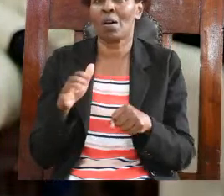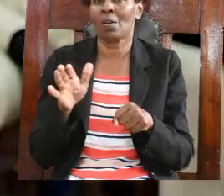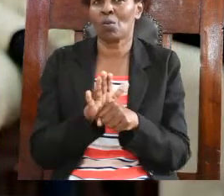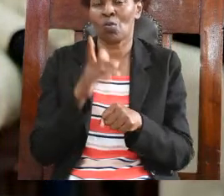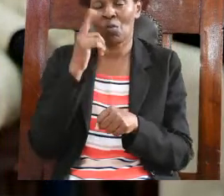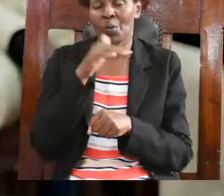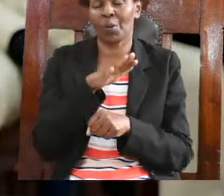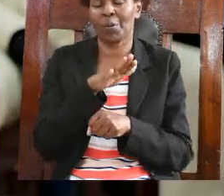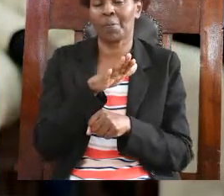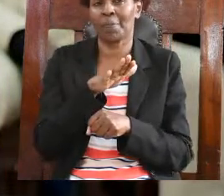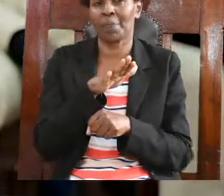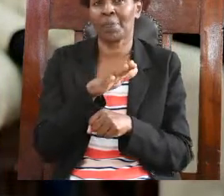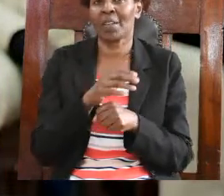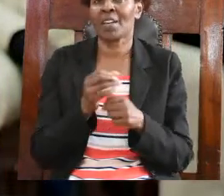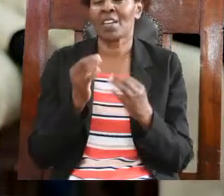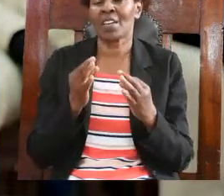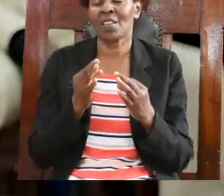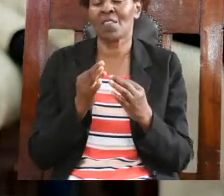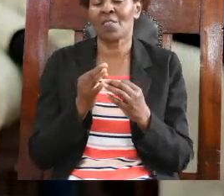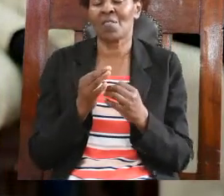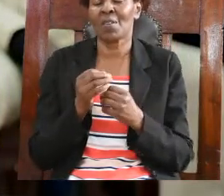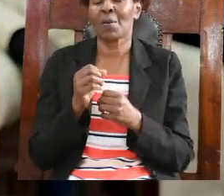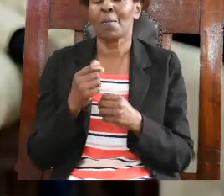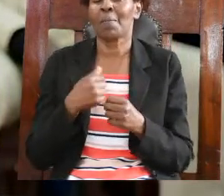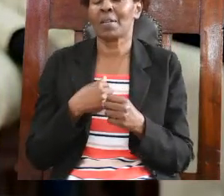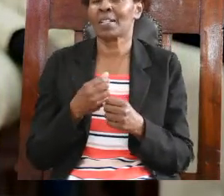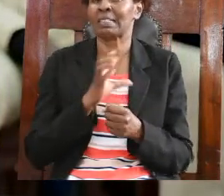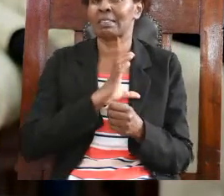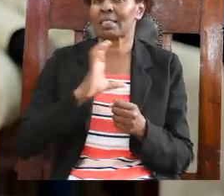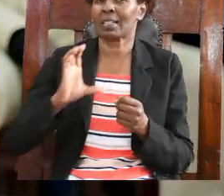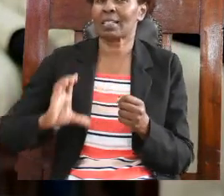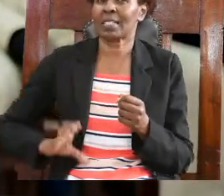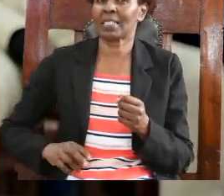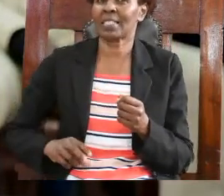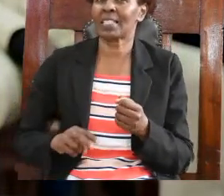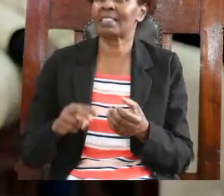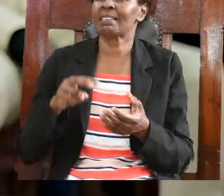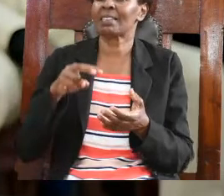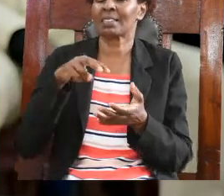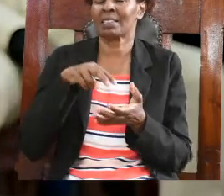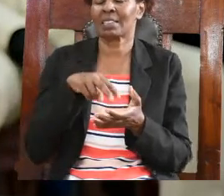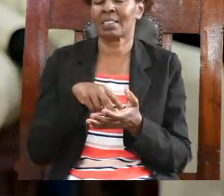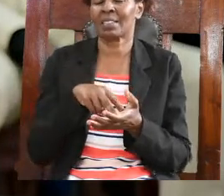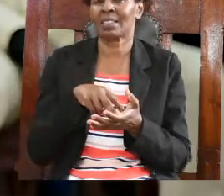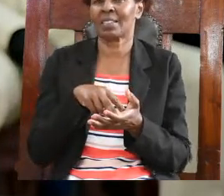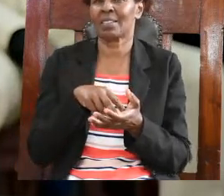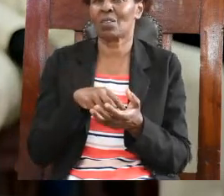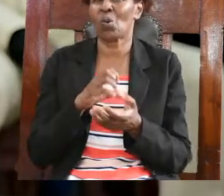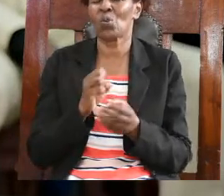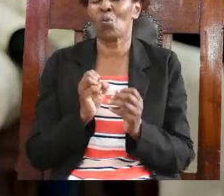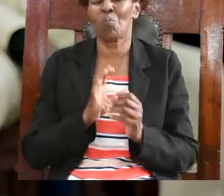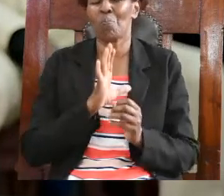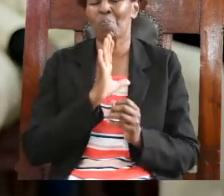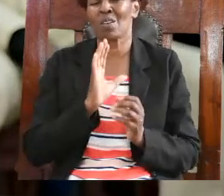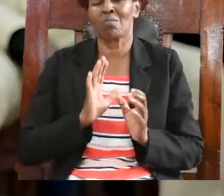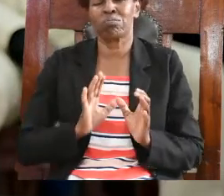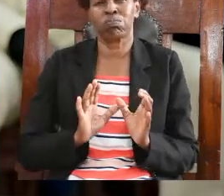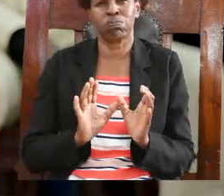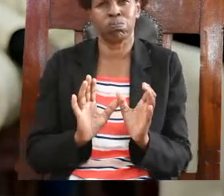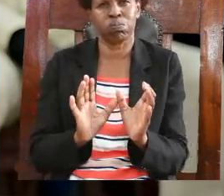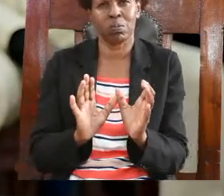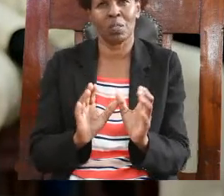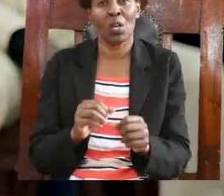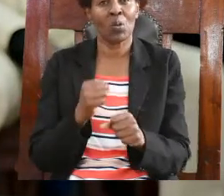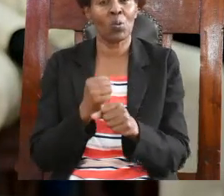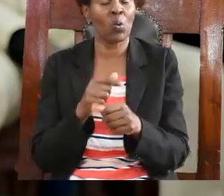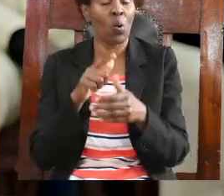mengine. Ikiwa ya kwamba mimi kama Mkristo nitasimamiwa, nitasukumwa kufanya kile